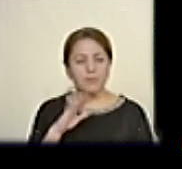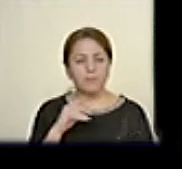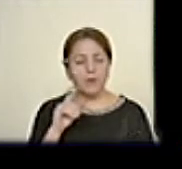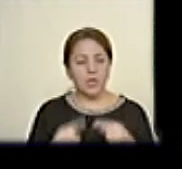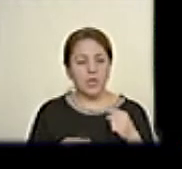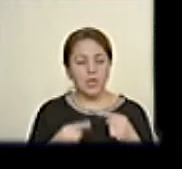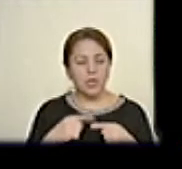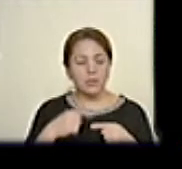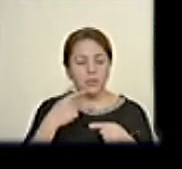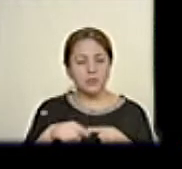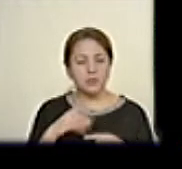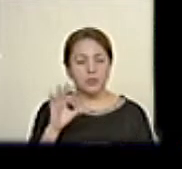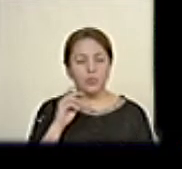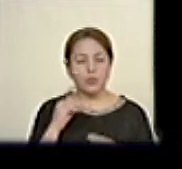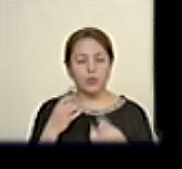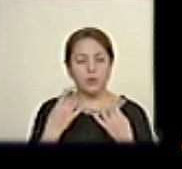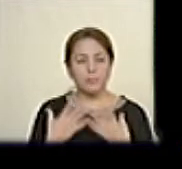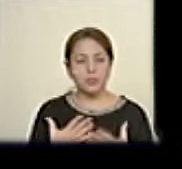от обычных